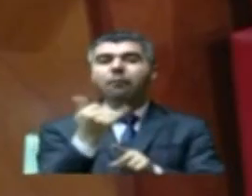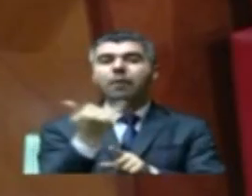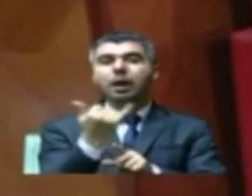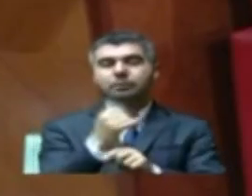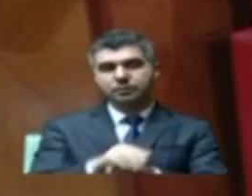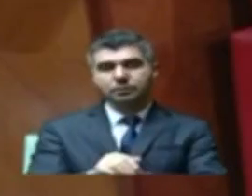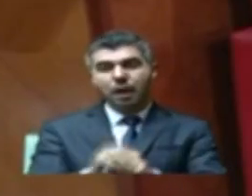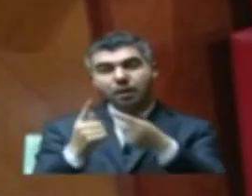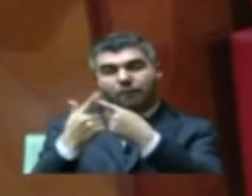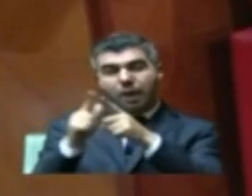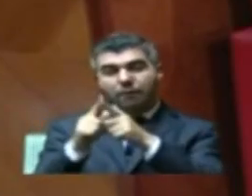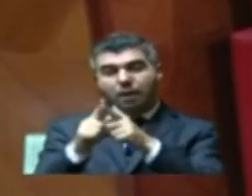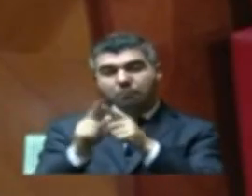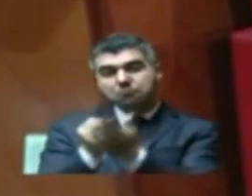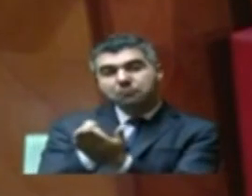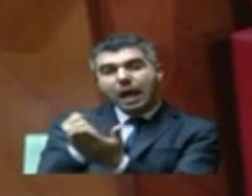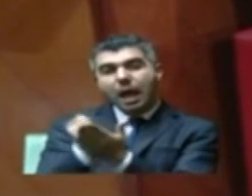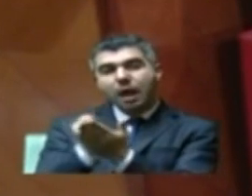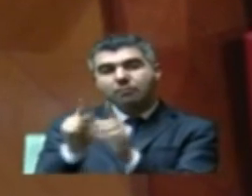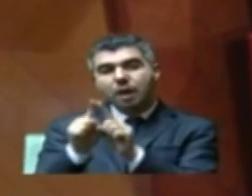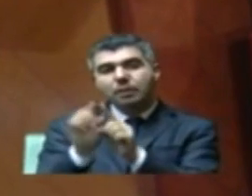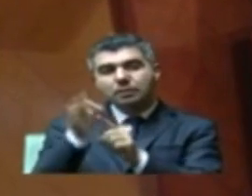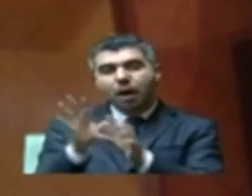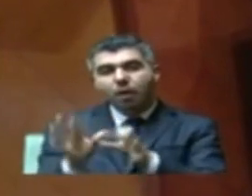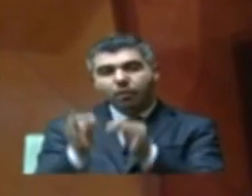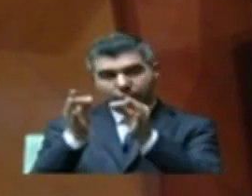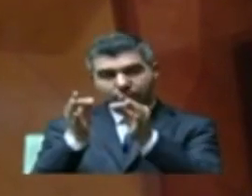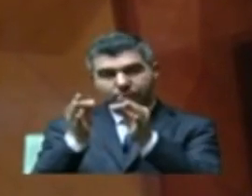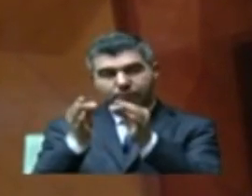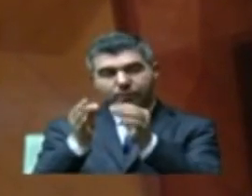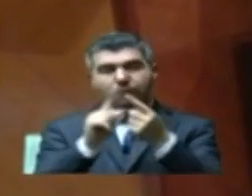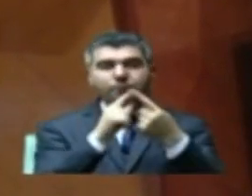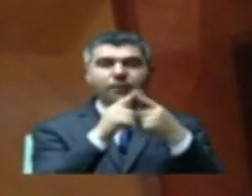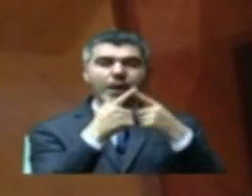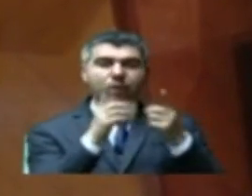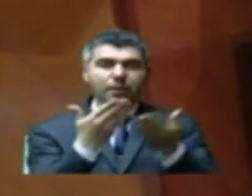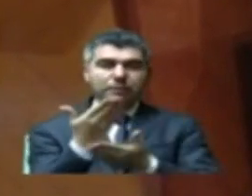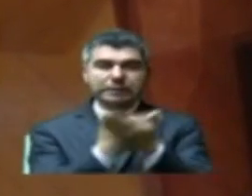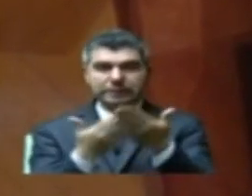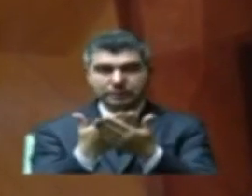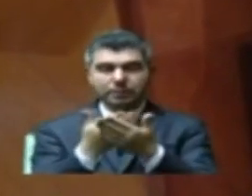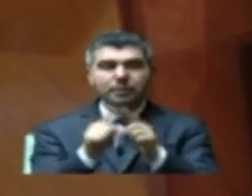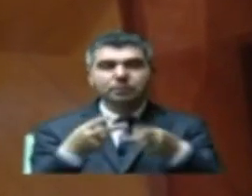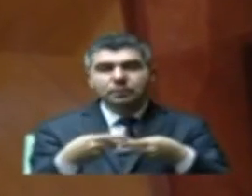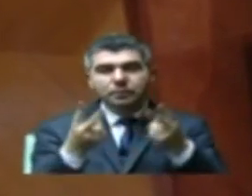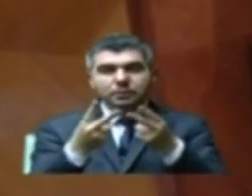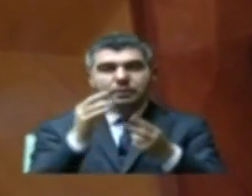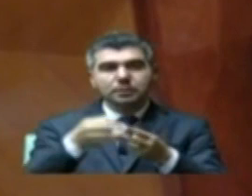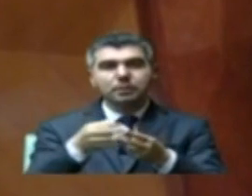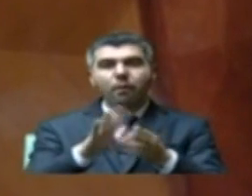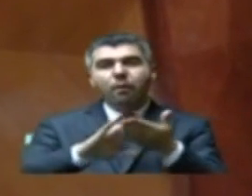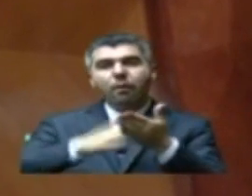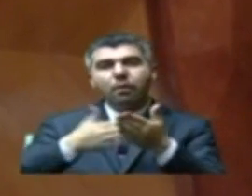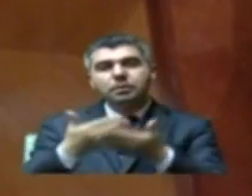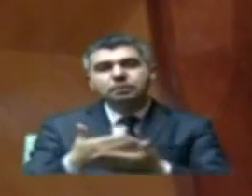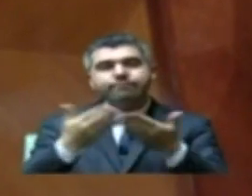المساطير ديال اجراء المباريات محدده، ويتم توزيع المناصب الماليه على الجامعات بناء